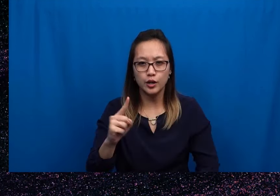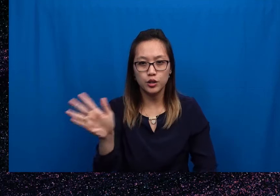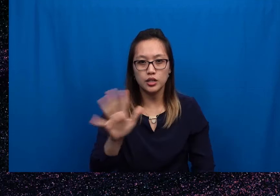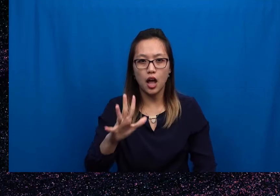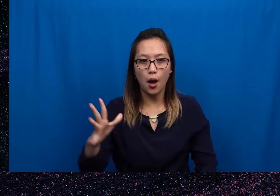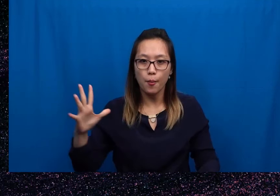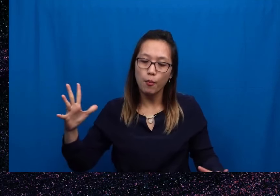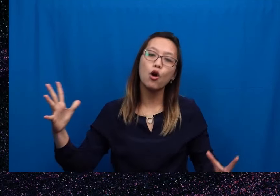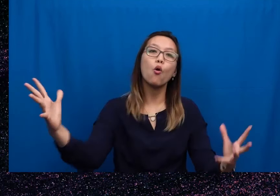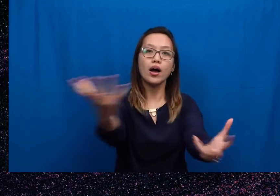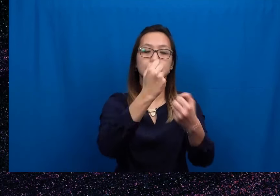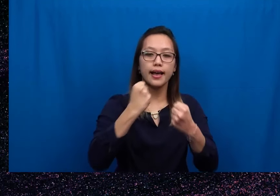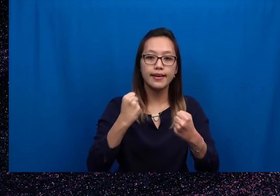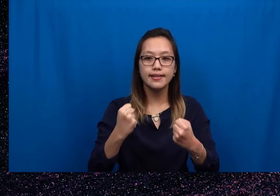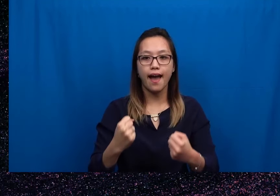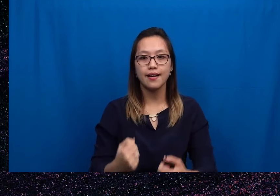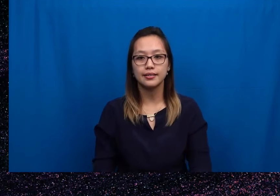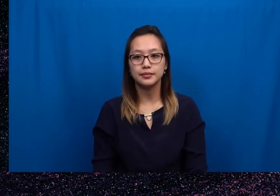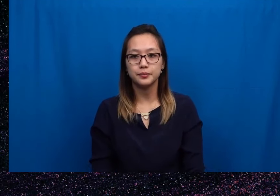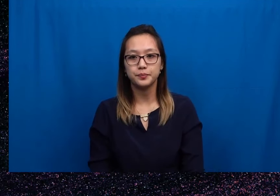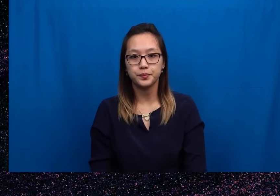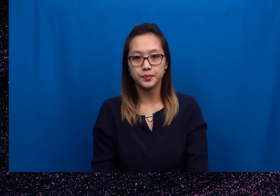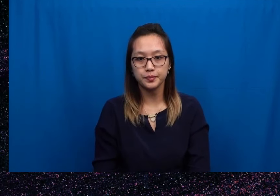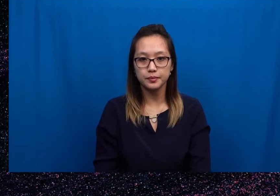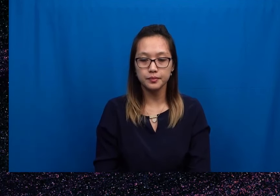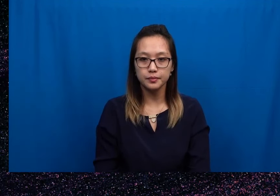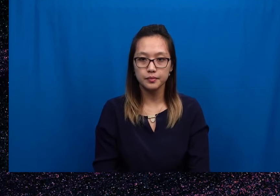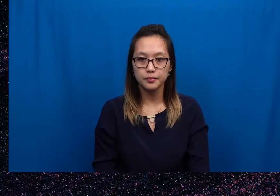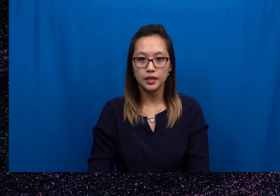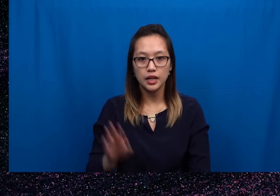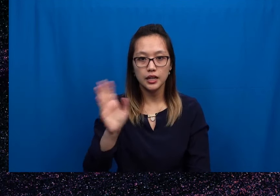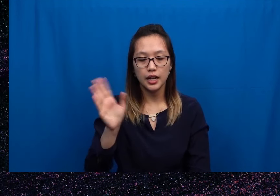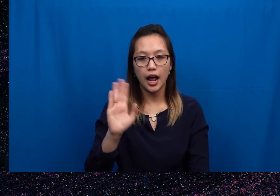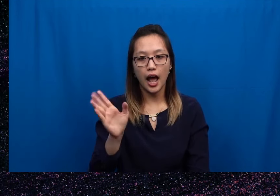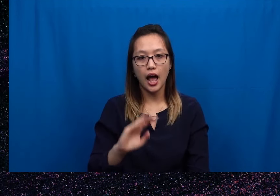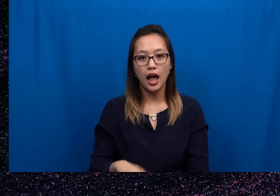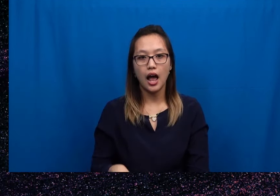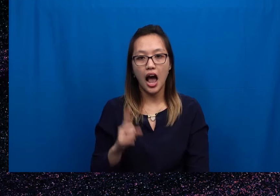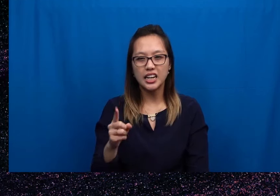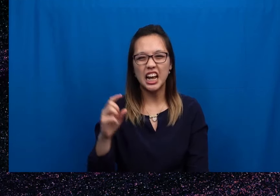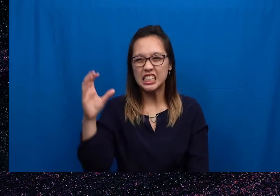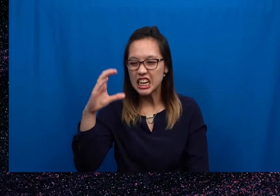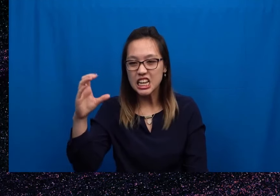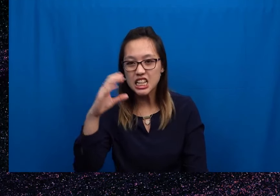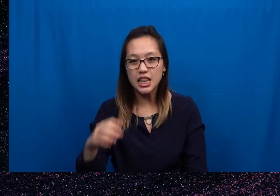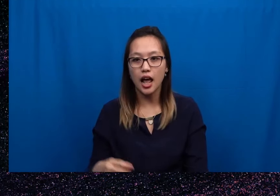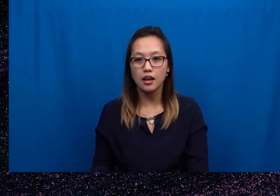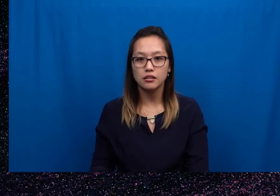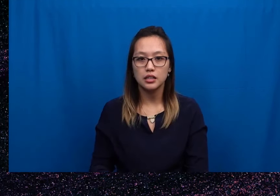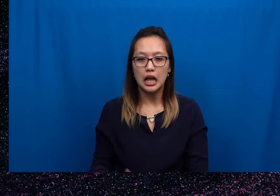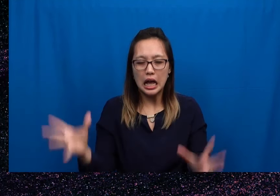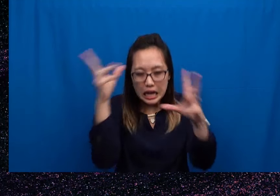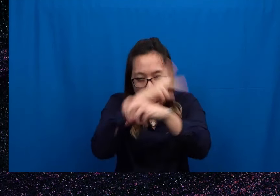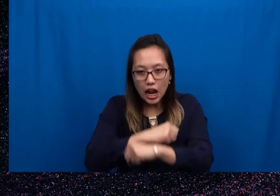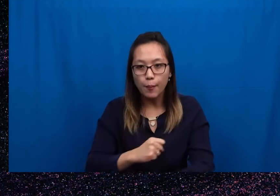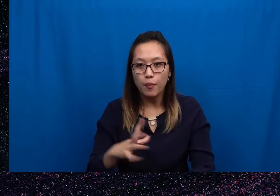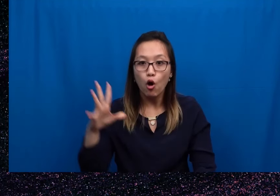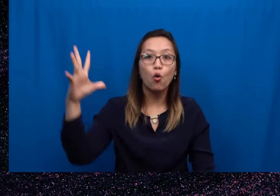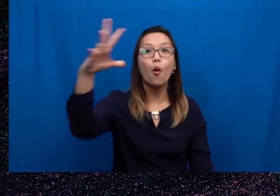tidak menguasainya. Karena tidak ada ceritanya kegelapan bisa menguasai terang.